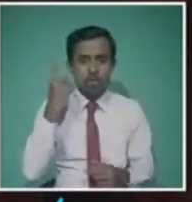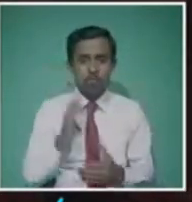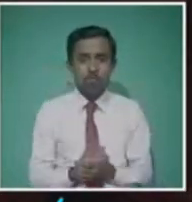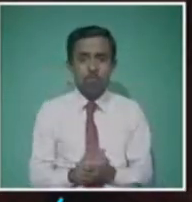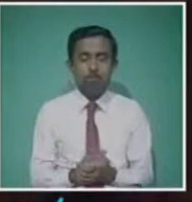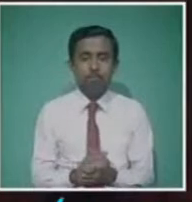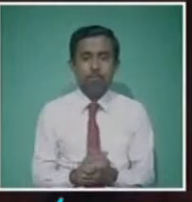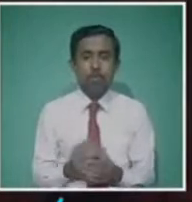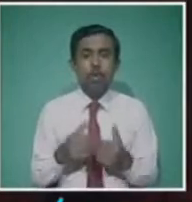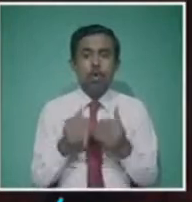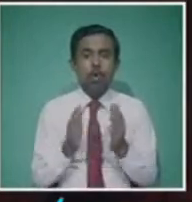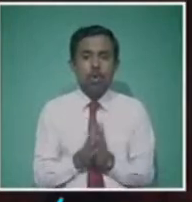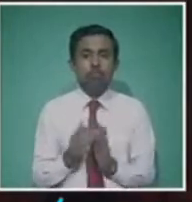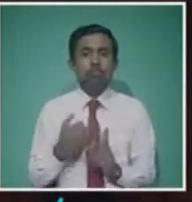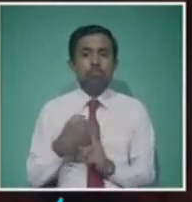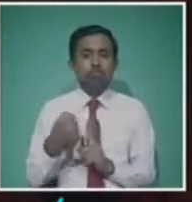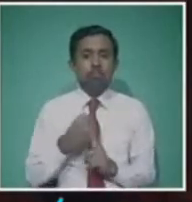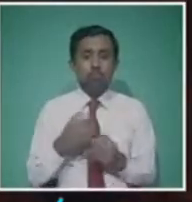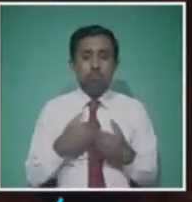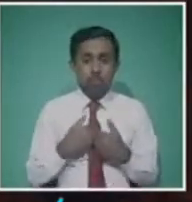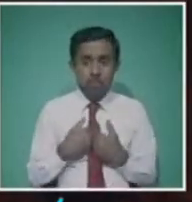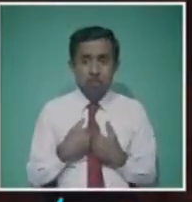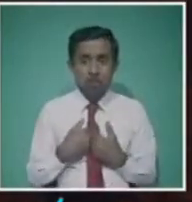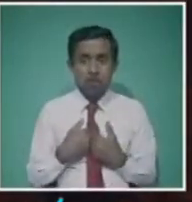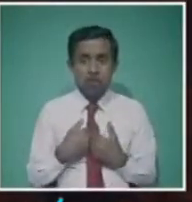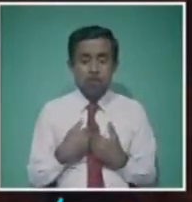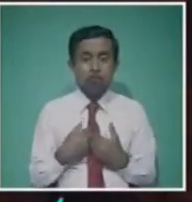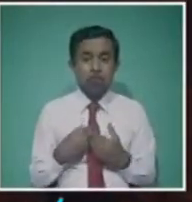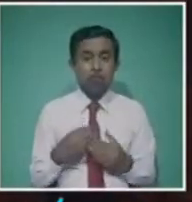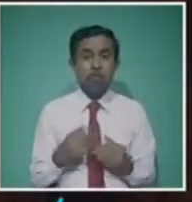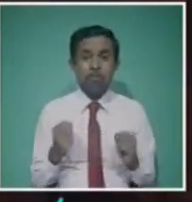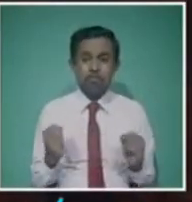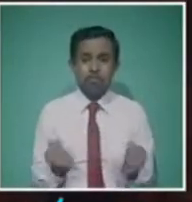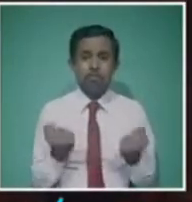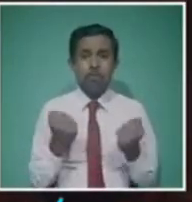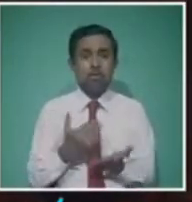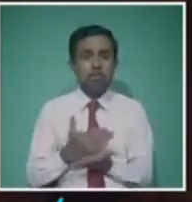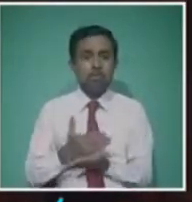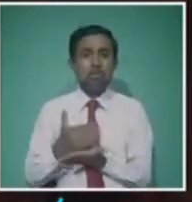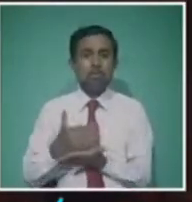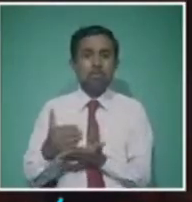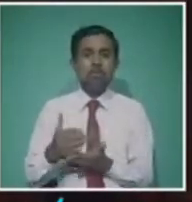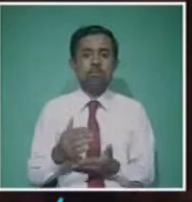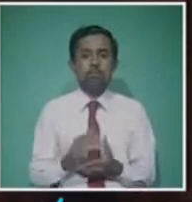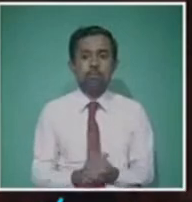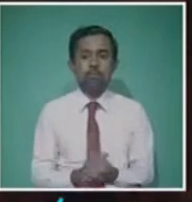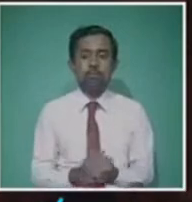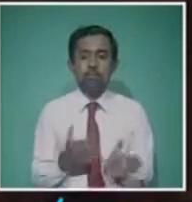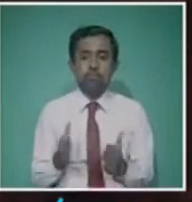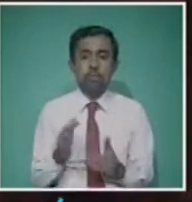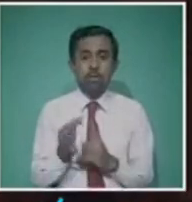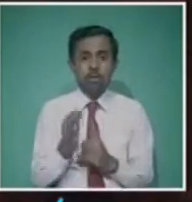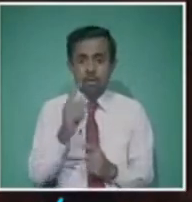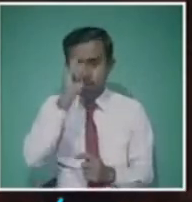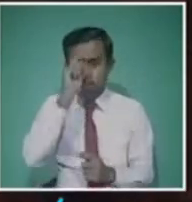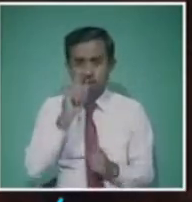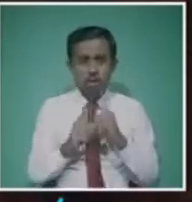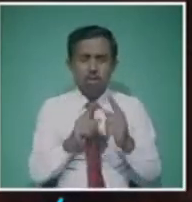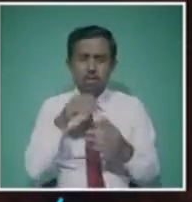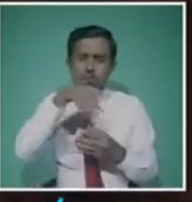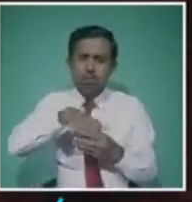හැම කාරණාවක්ම අපිට බලපානවා මේ ප්‍රජාතන්ත්‍රවාදී ගමන ශක්තිමත් කිරීමට වෙන බාධාවන් විදියට අනිත් පැයෙන් බැලුවම ජනාධිපතිතුමා කතාවේ